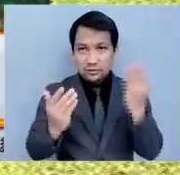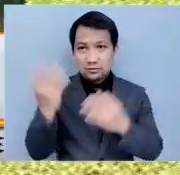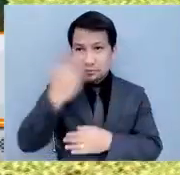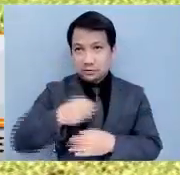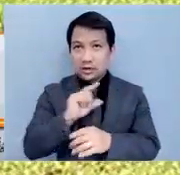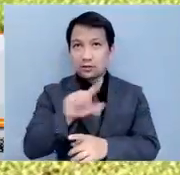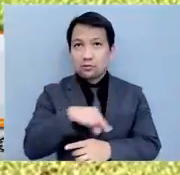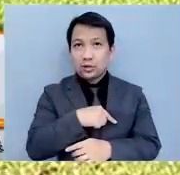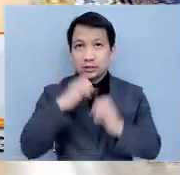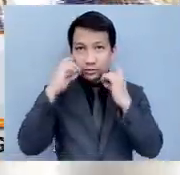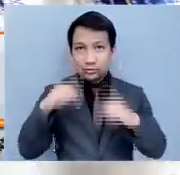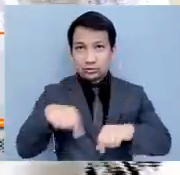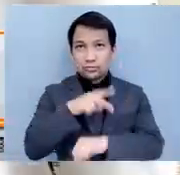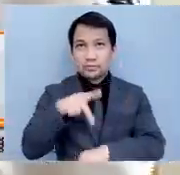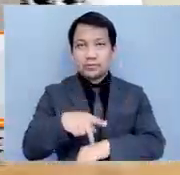ng edukasyon sa bansa.